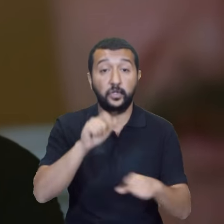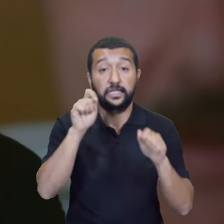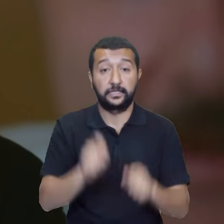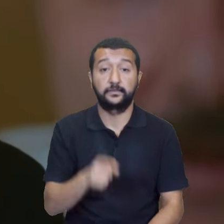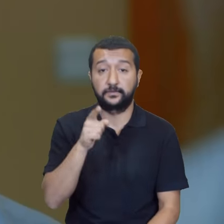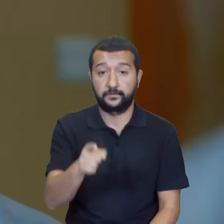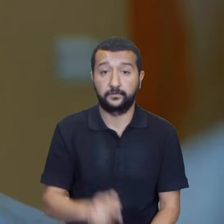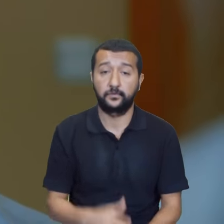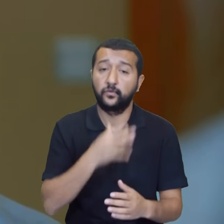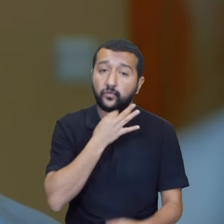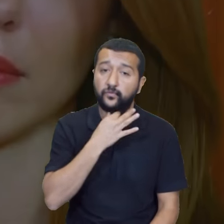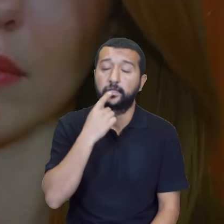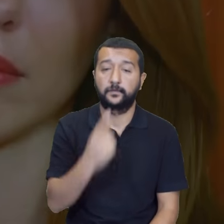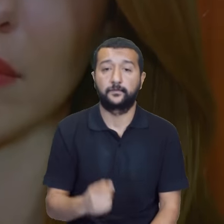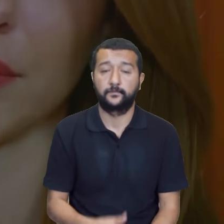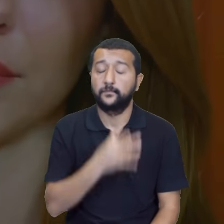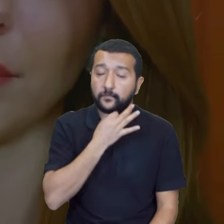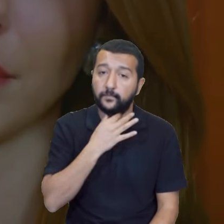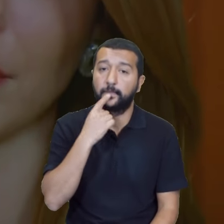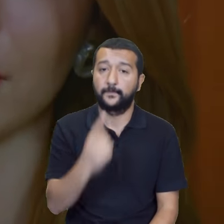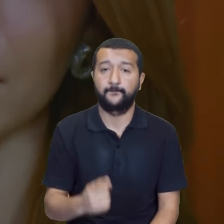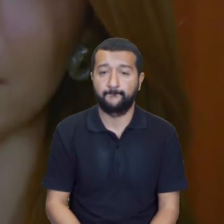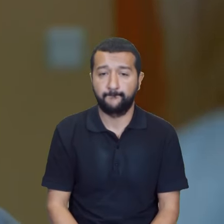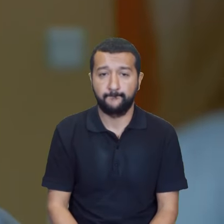et. Lütfen. Lütfen.